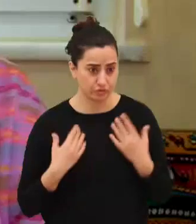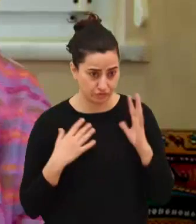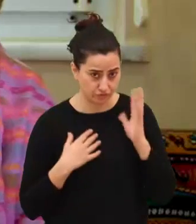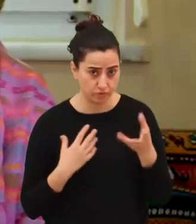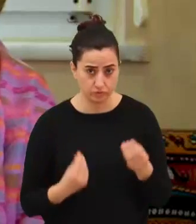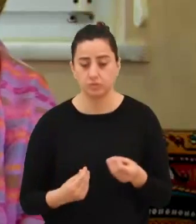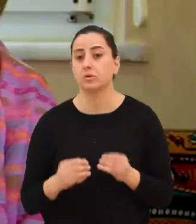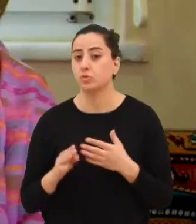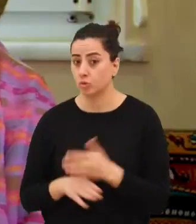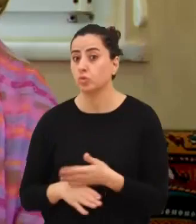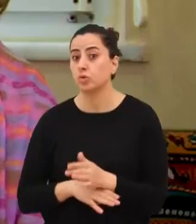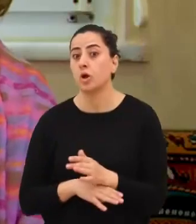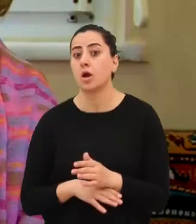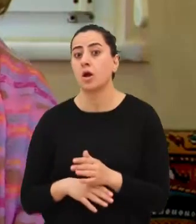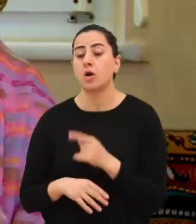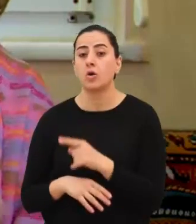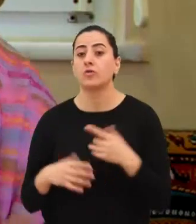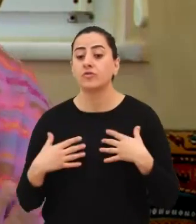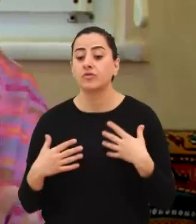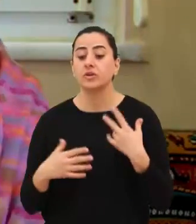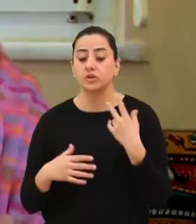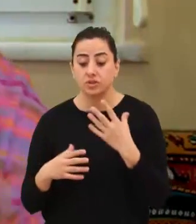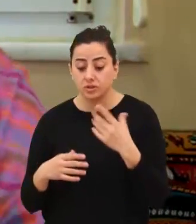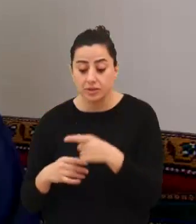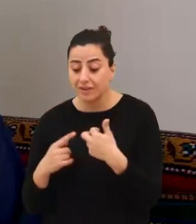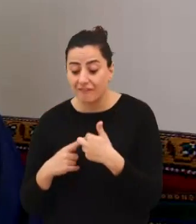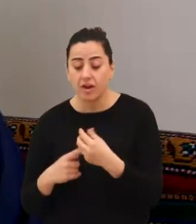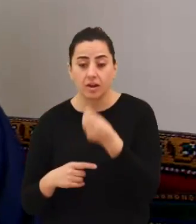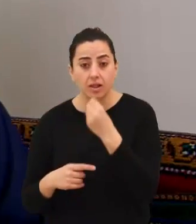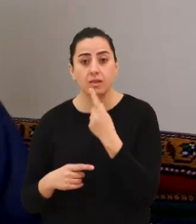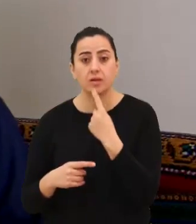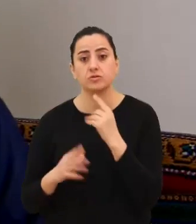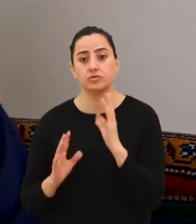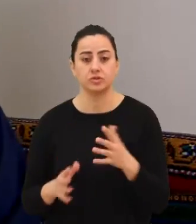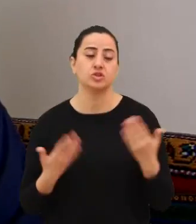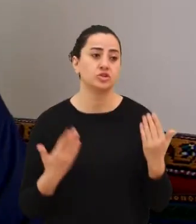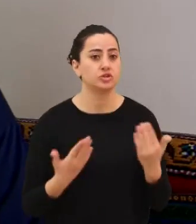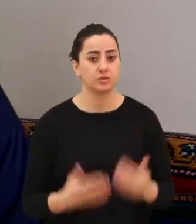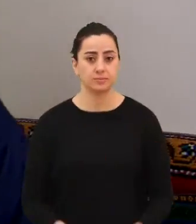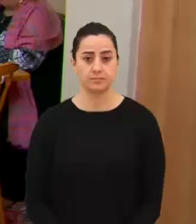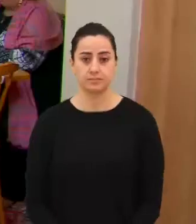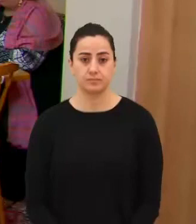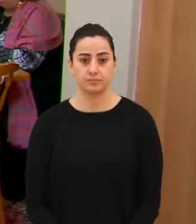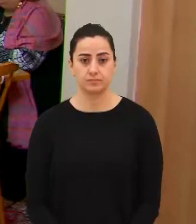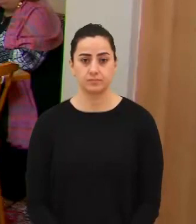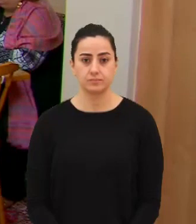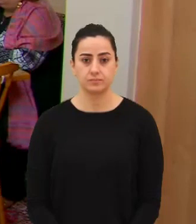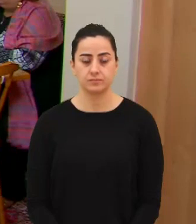mi? Kesin kesin. Holstein artacak. Holstein iki katacak sütü bileceğin. İnşallah inşallah.